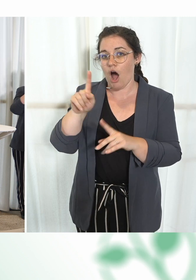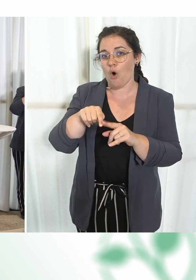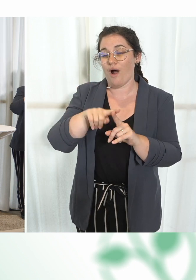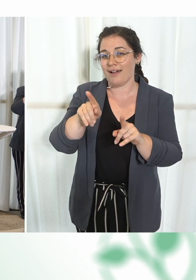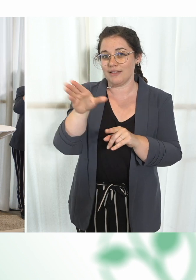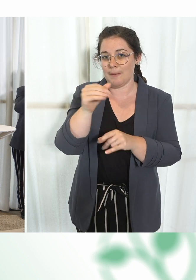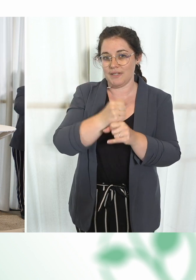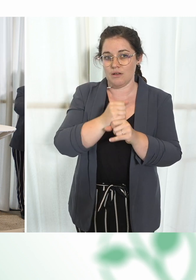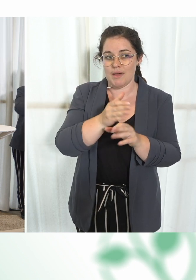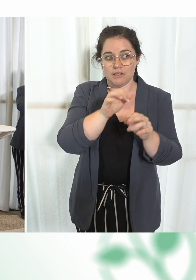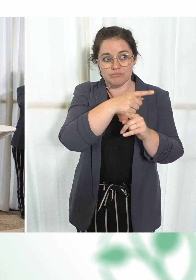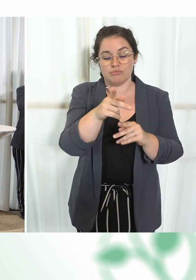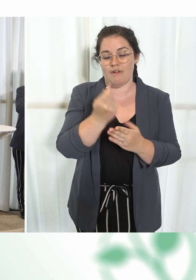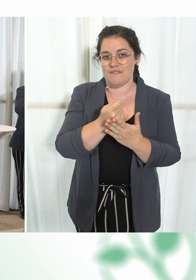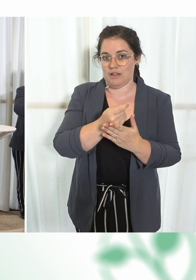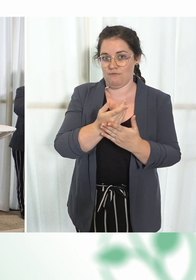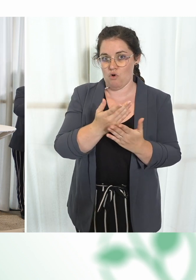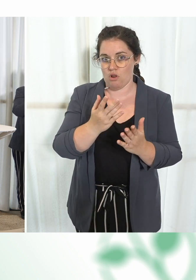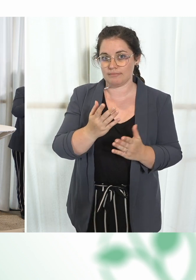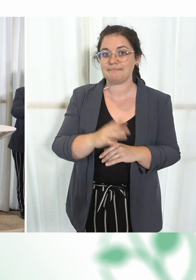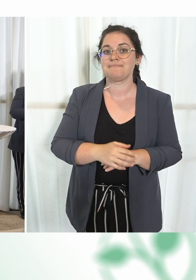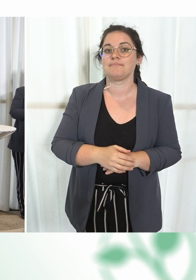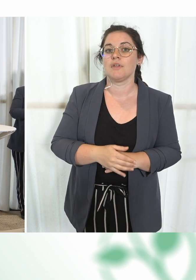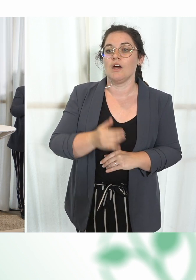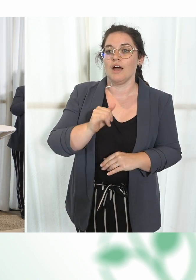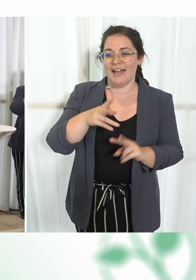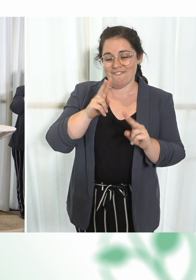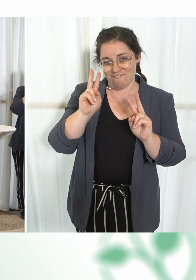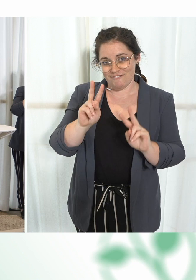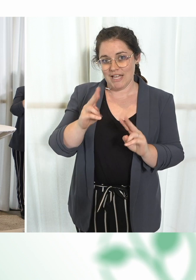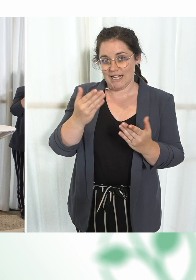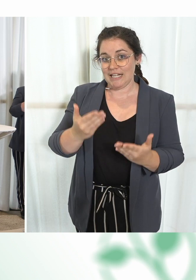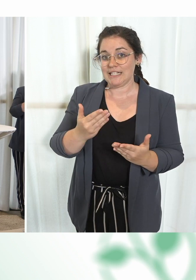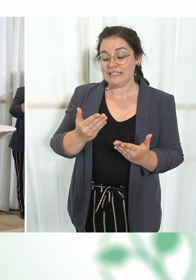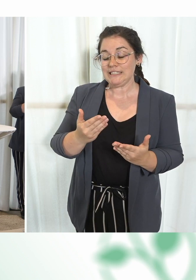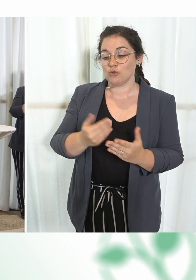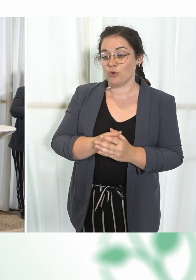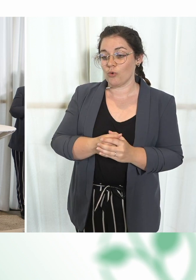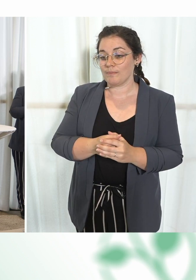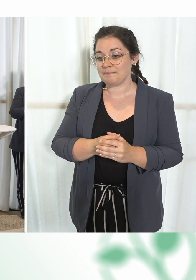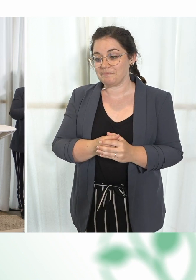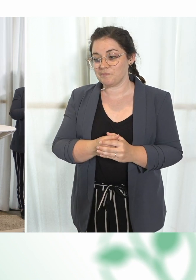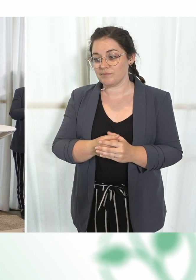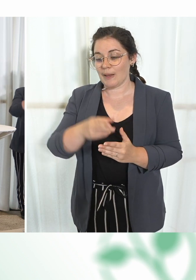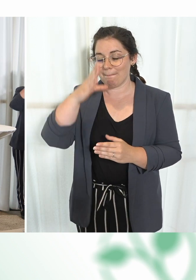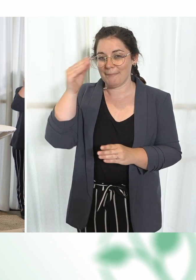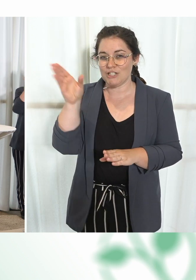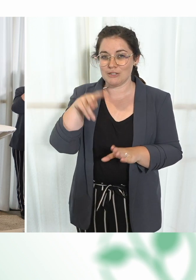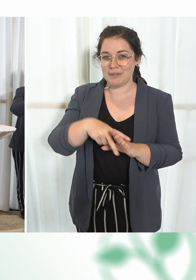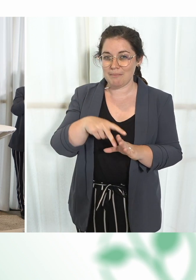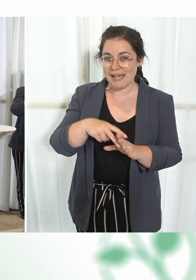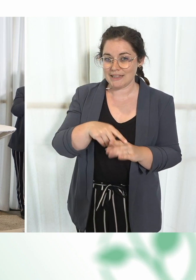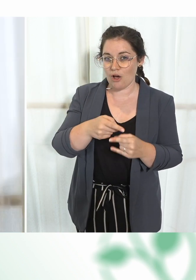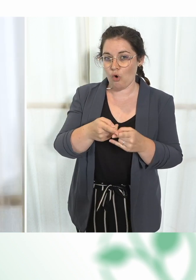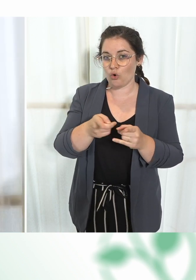Mitarbeiter wertvoll war? Ja, es ist wirklich so, dass Menschen mit